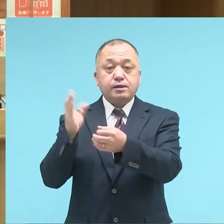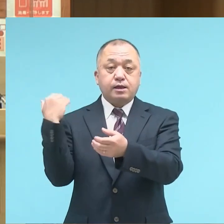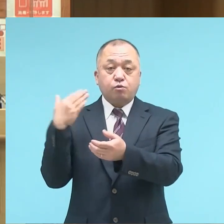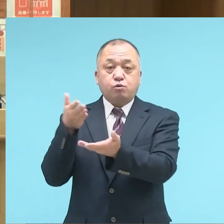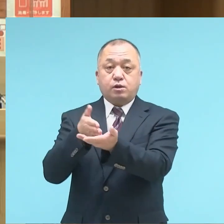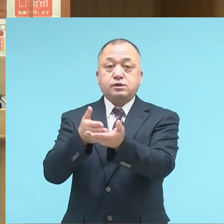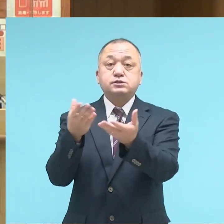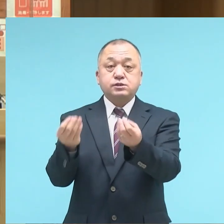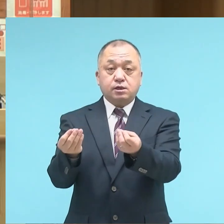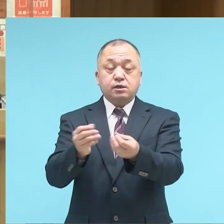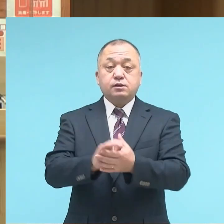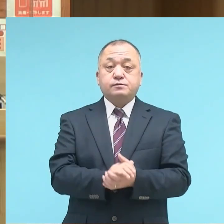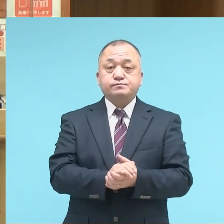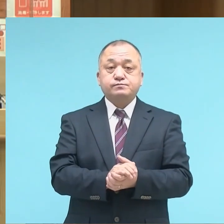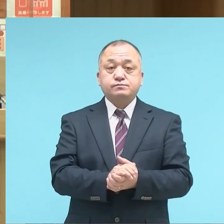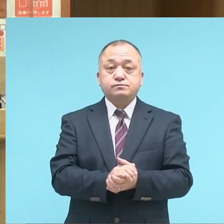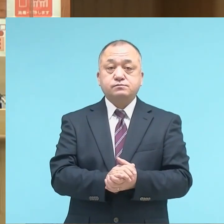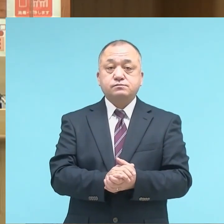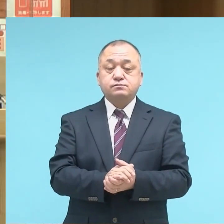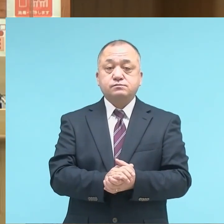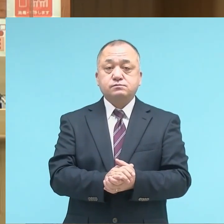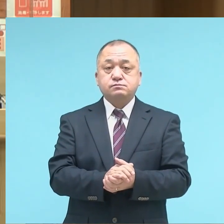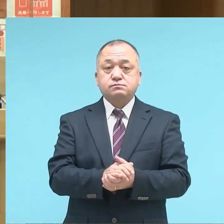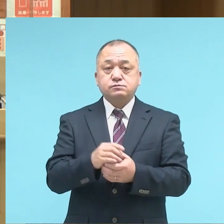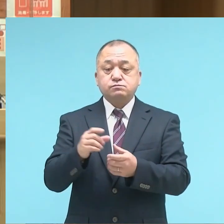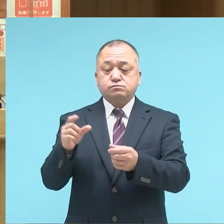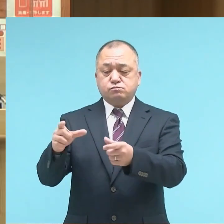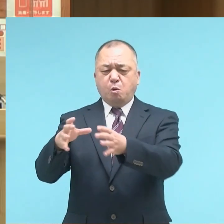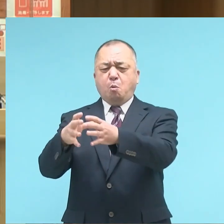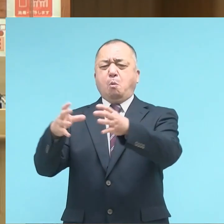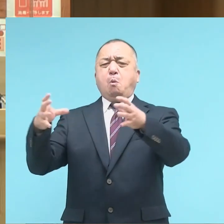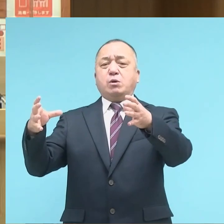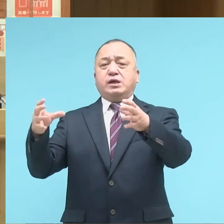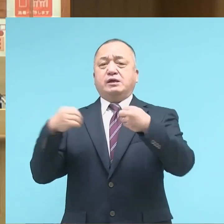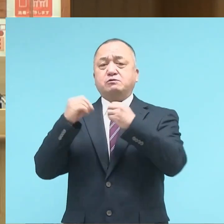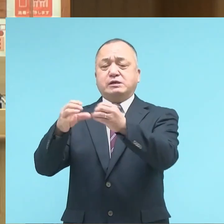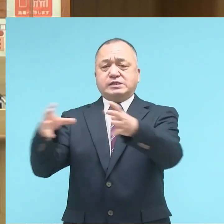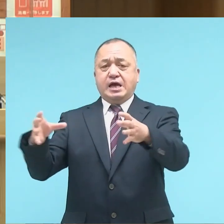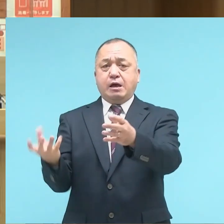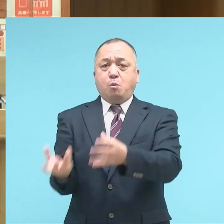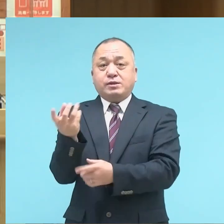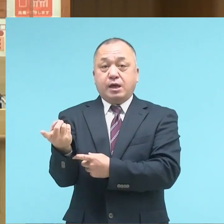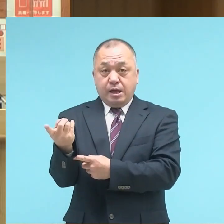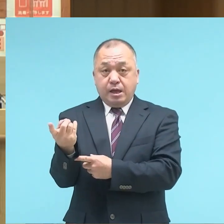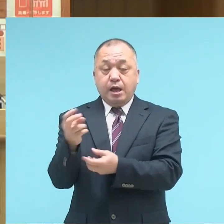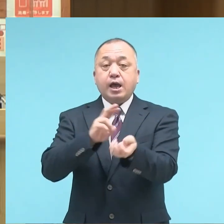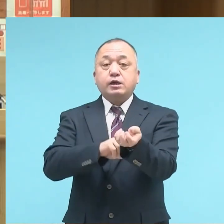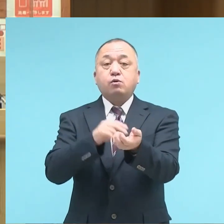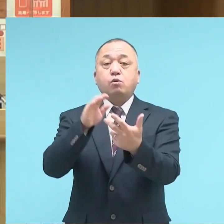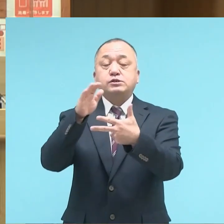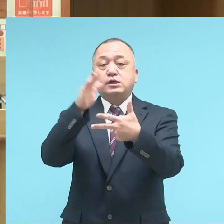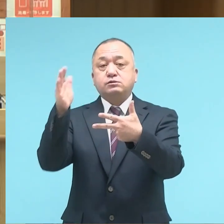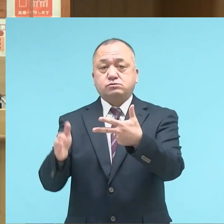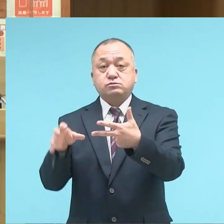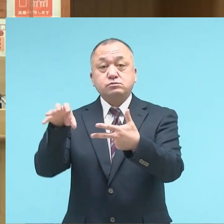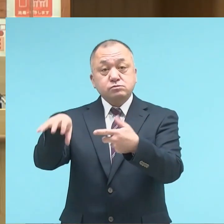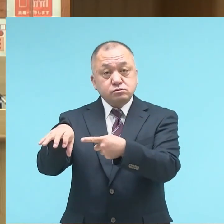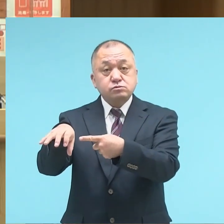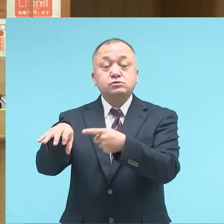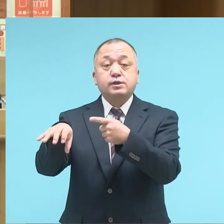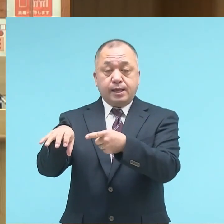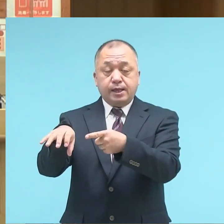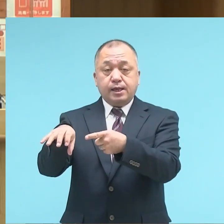ただきましたけれども、大規模なクラスター発生がありまして、 特に医療機関、医療施設における、そういった